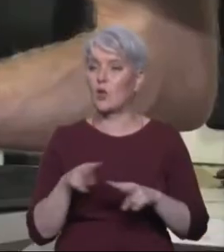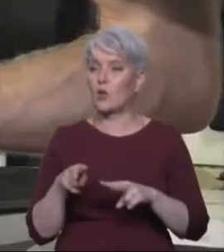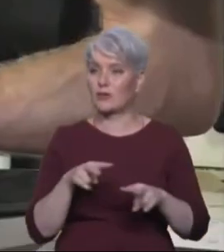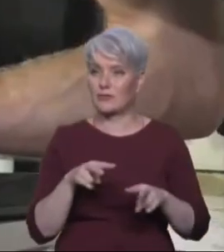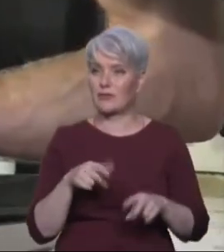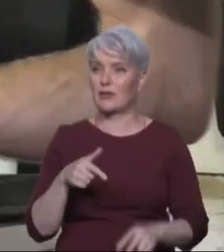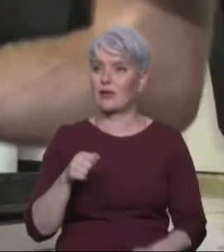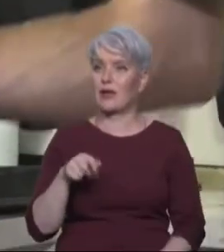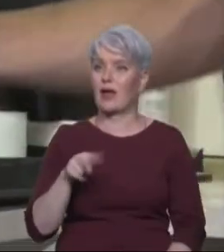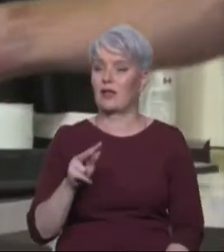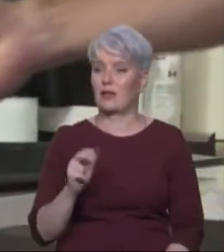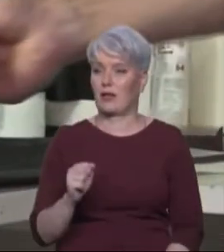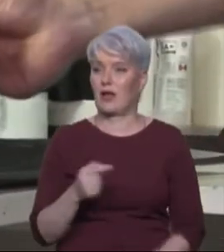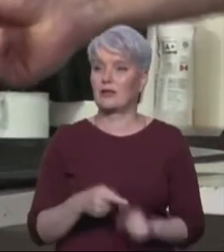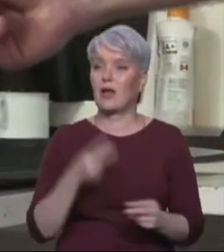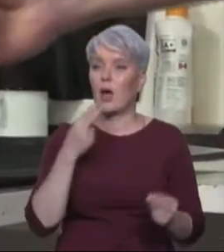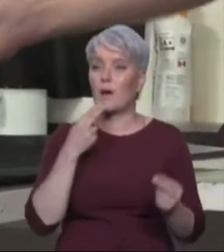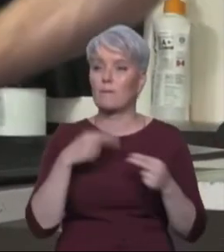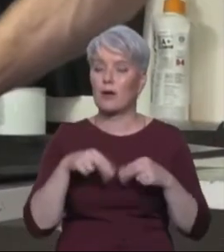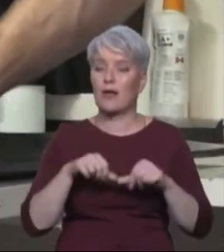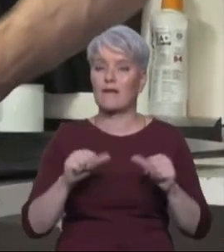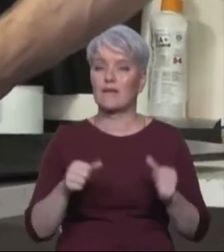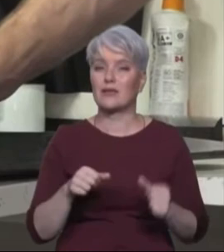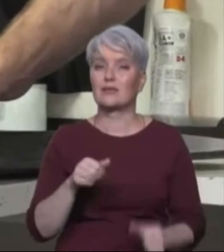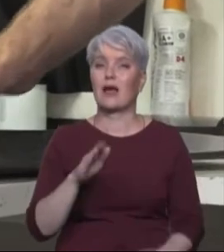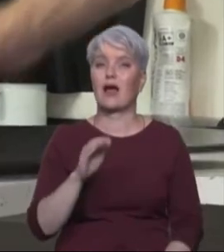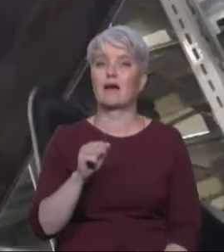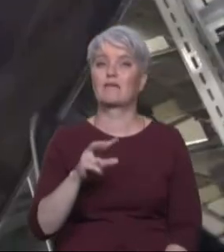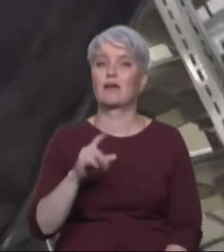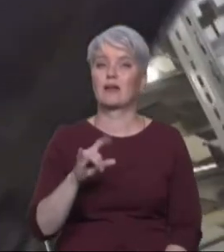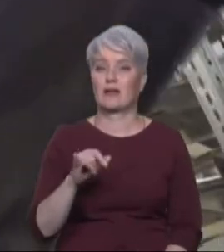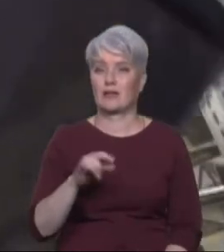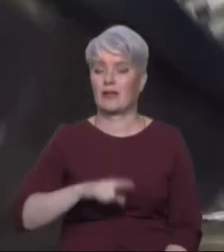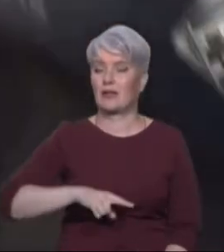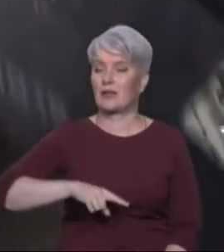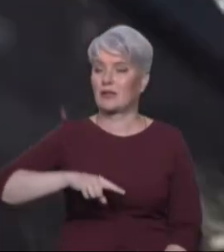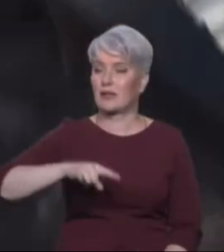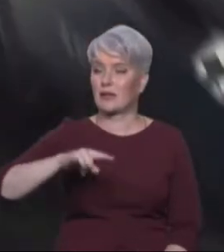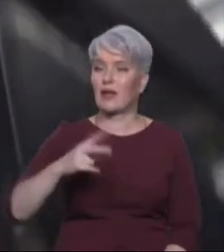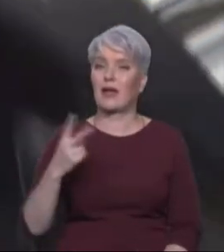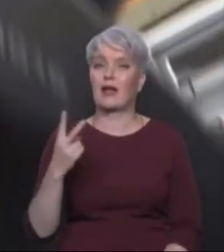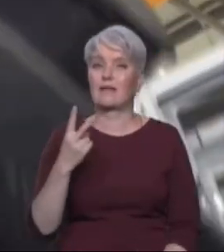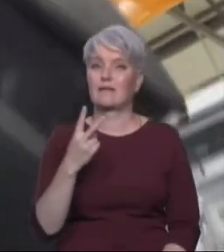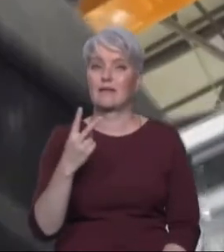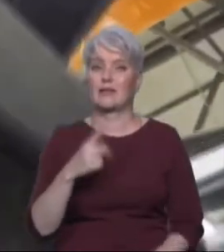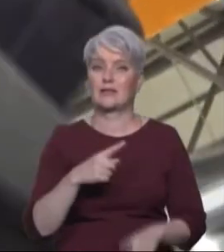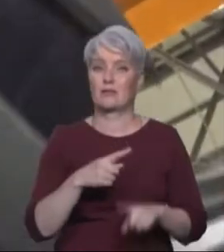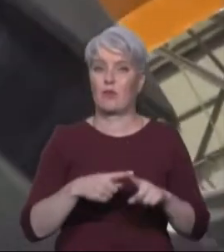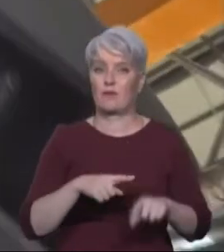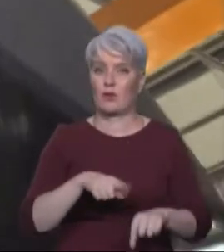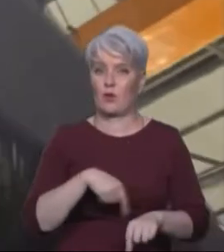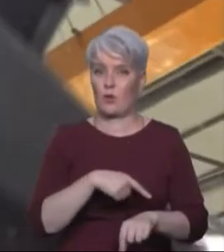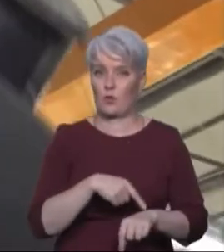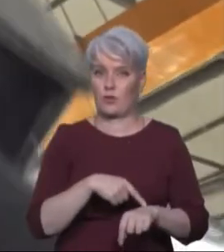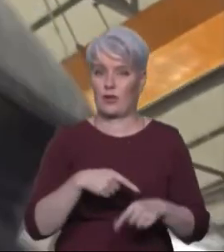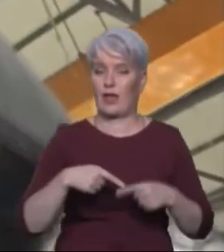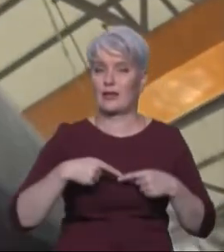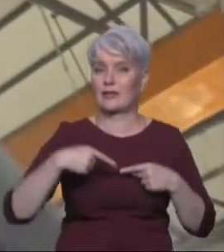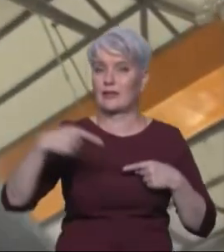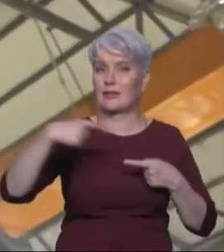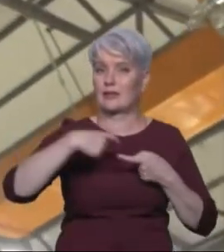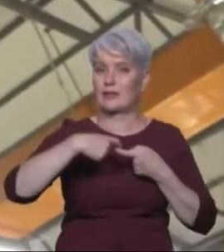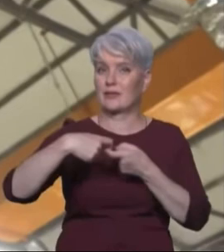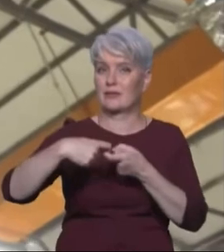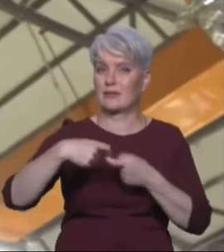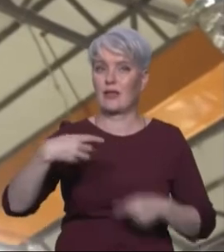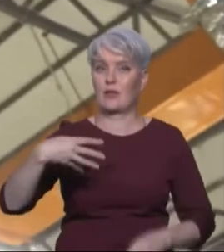Галка це покращена версія валькірії Дрон літає дві з половиною та більше годин дистанція по зв’язку в середньому